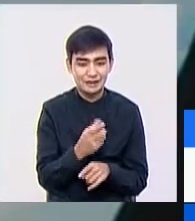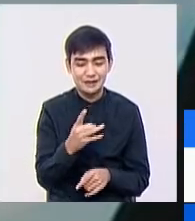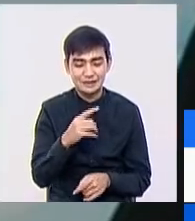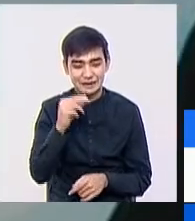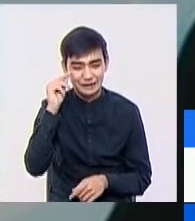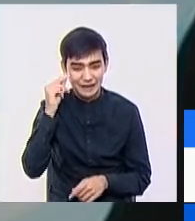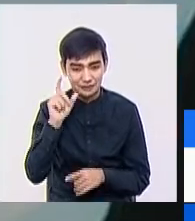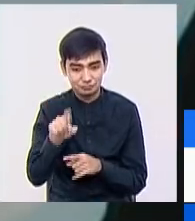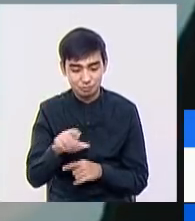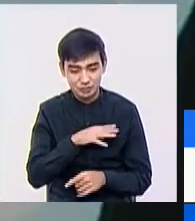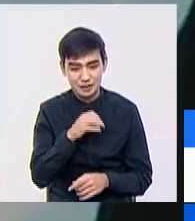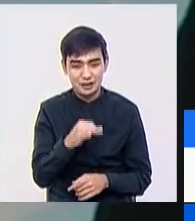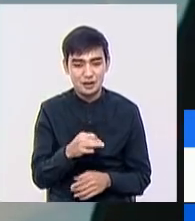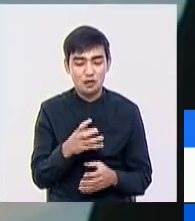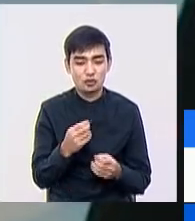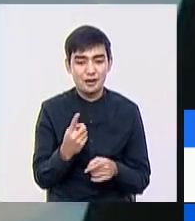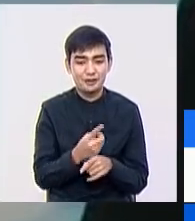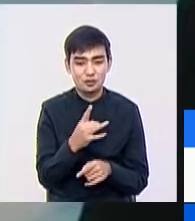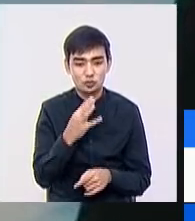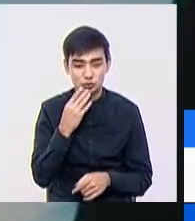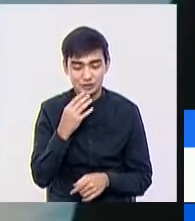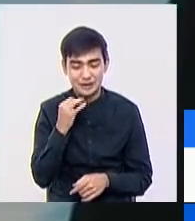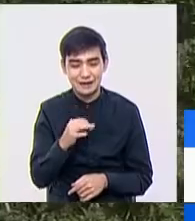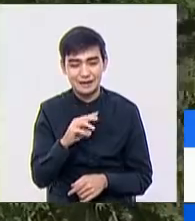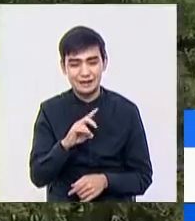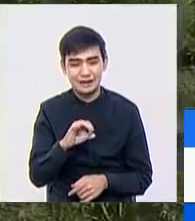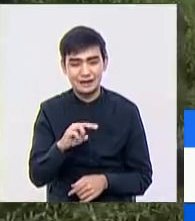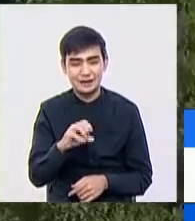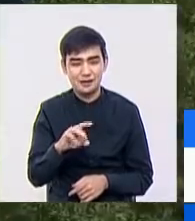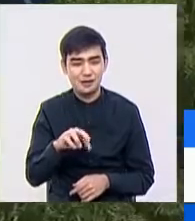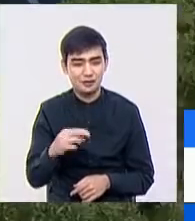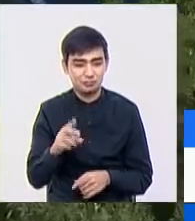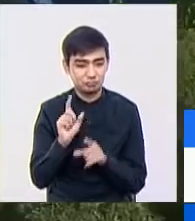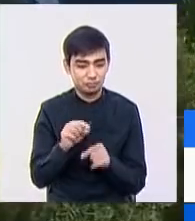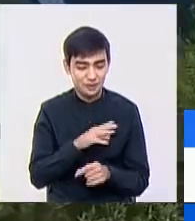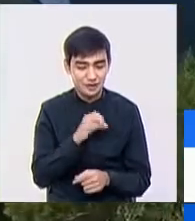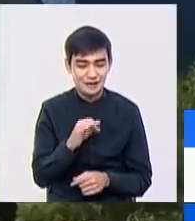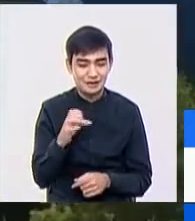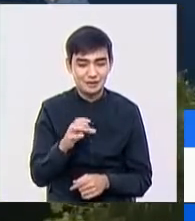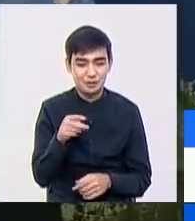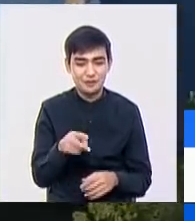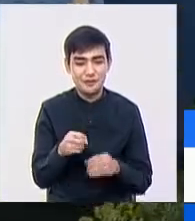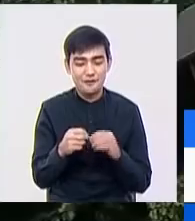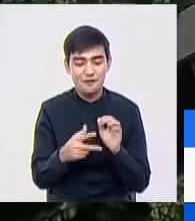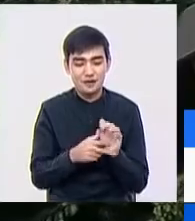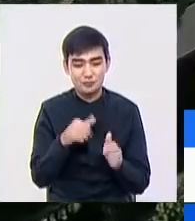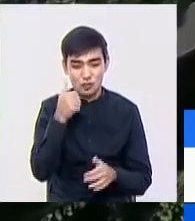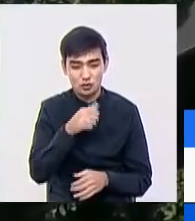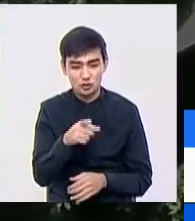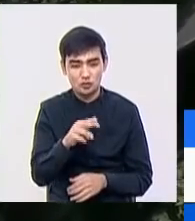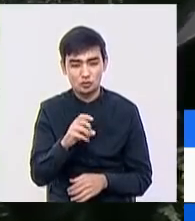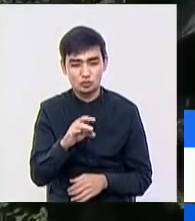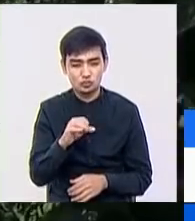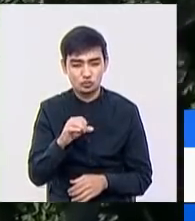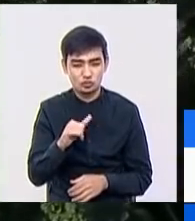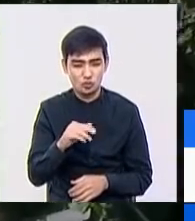Китае, затем по 1 разу в Турции и Нидерландах. Кроме того, по данным КНБ, в сентябре 2008 года Дужнов побывал в